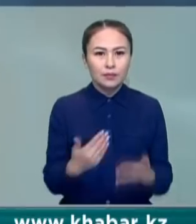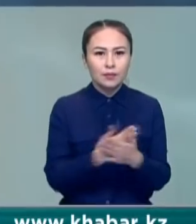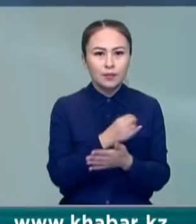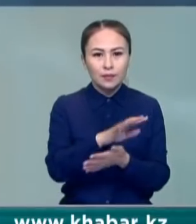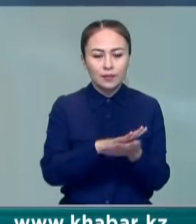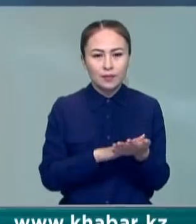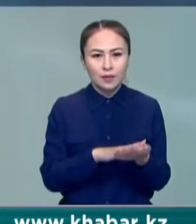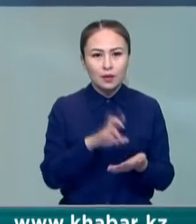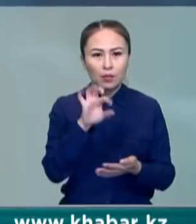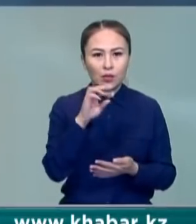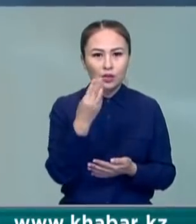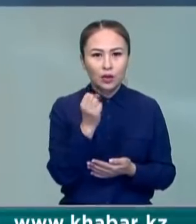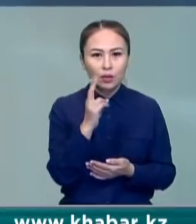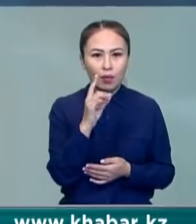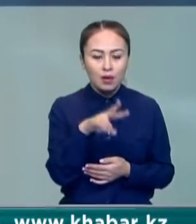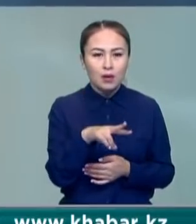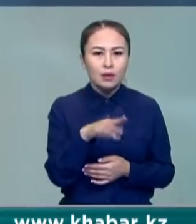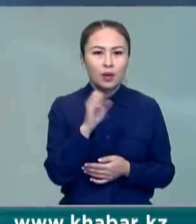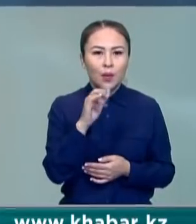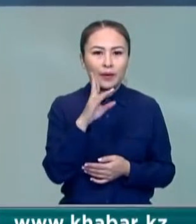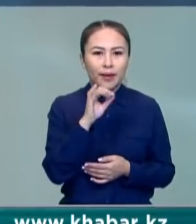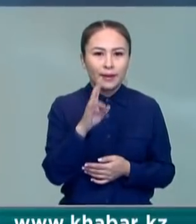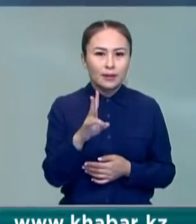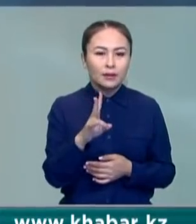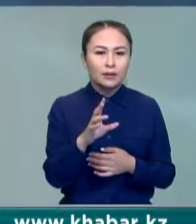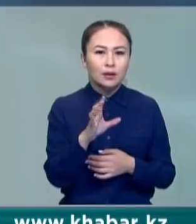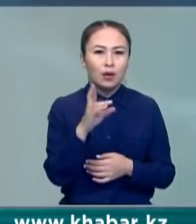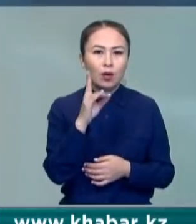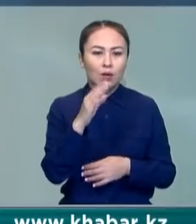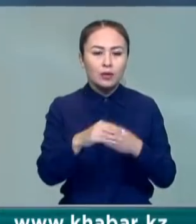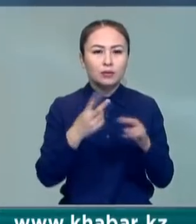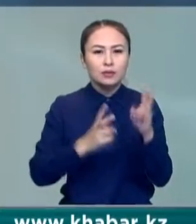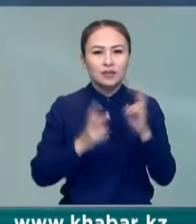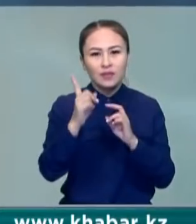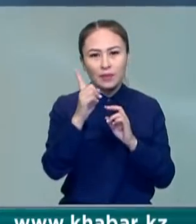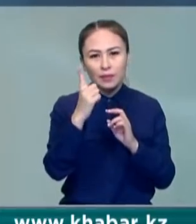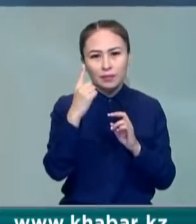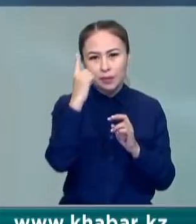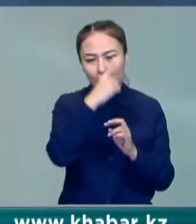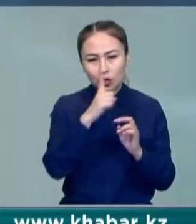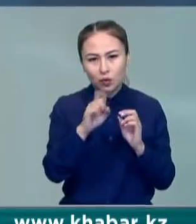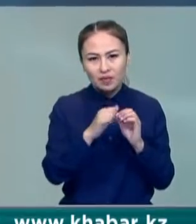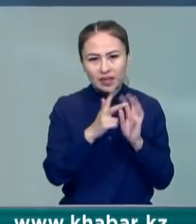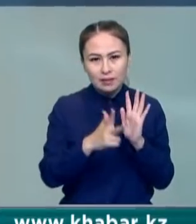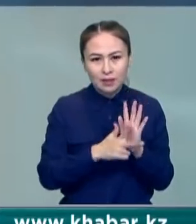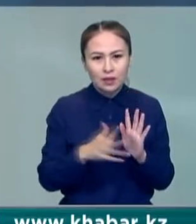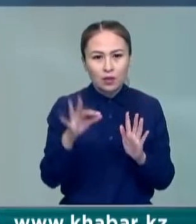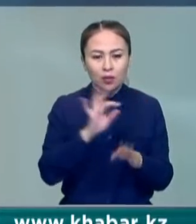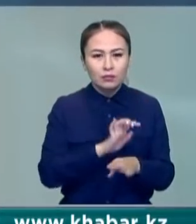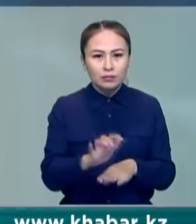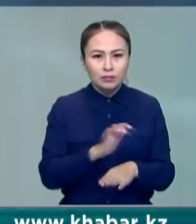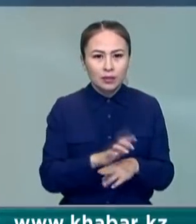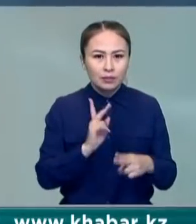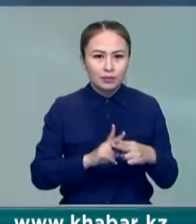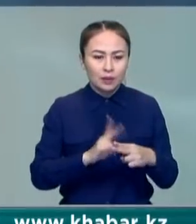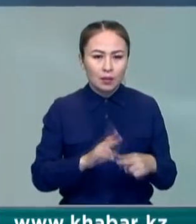Жаңалықтарымызды ел ақпаратымен жалғастырамыз. Бозшакөл тау-кен байыту комбинаты бір жылда 118 мың тонна мыс концентраторын өндірді. Бұл